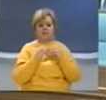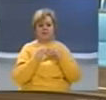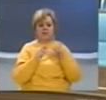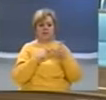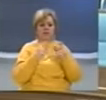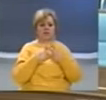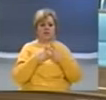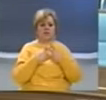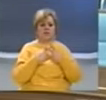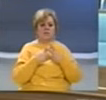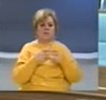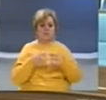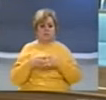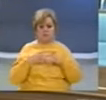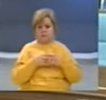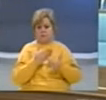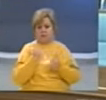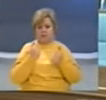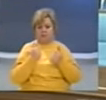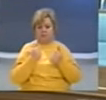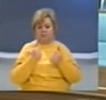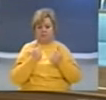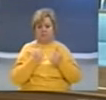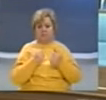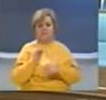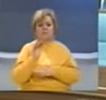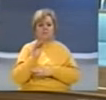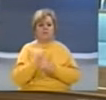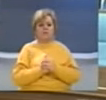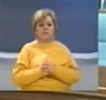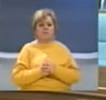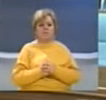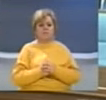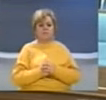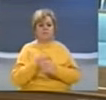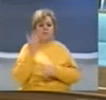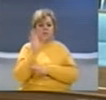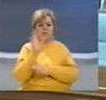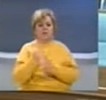Pasi grupet parlamentare tjera nuk kanë shpreh gatishmëri për debat, e ka fjalën.